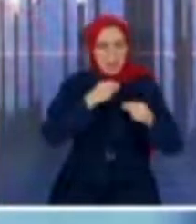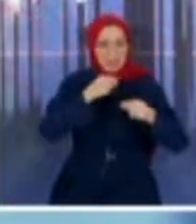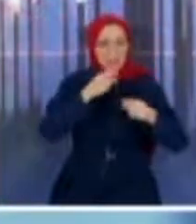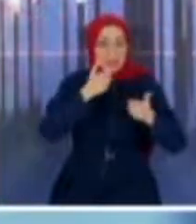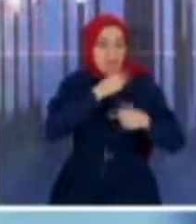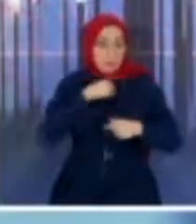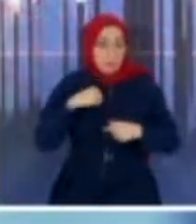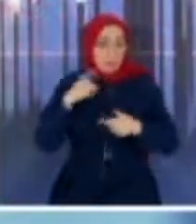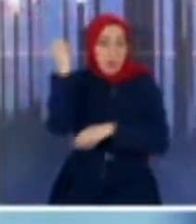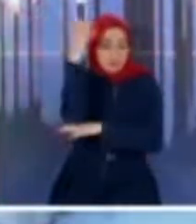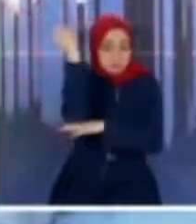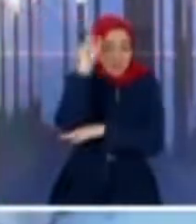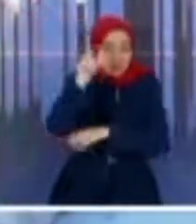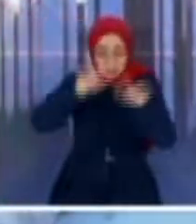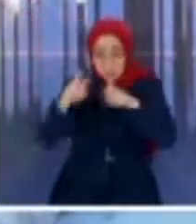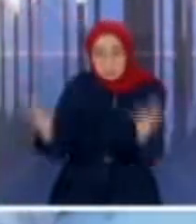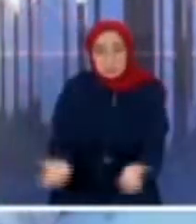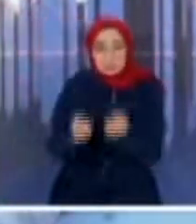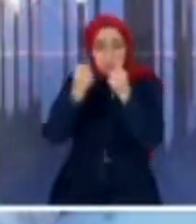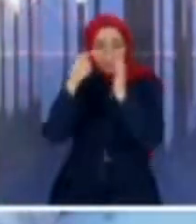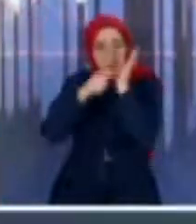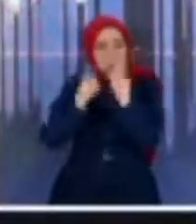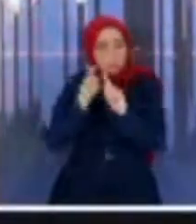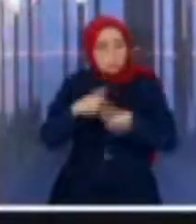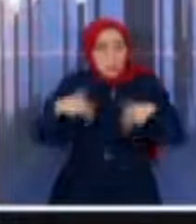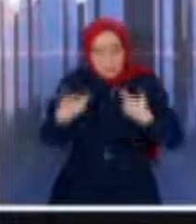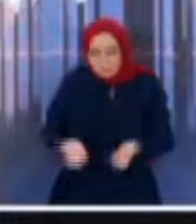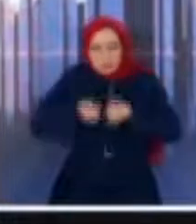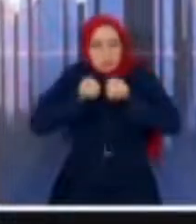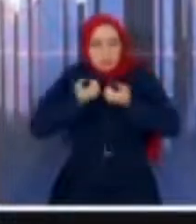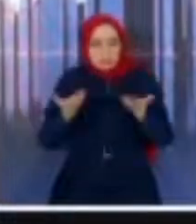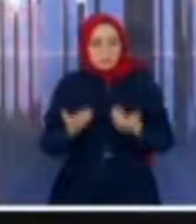والحمايه المدنيه. دونك الناس الكل لازم تعرف اهميتها في حياتنا.